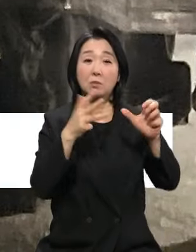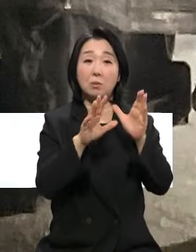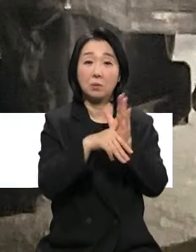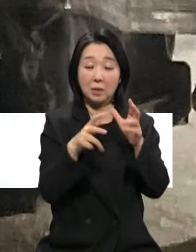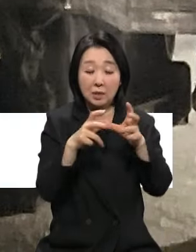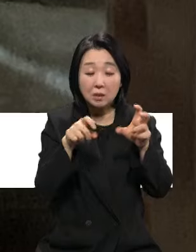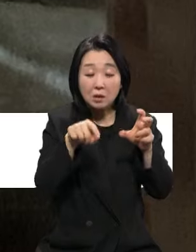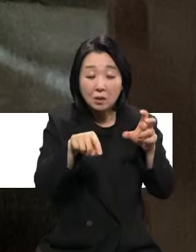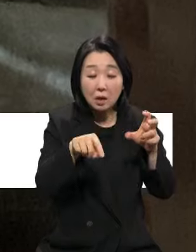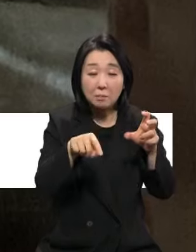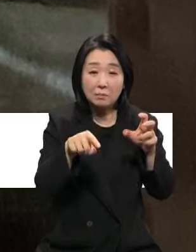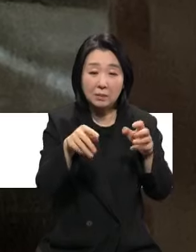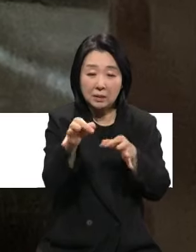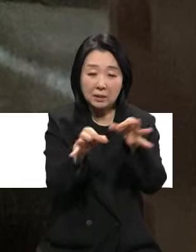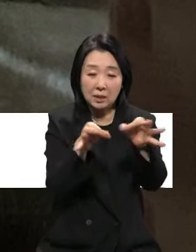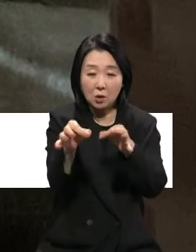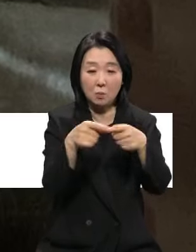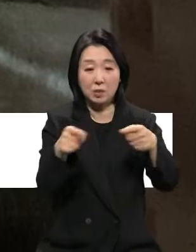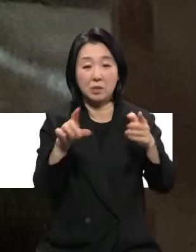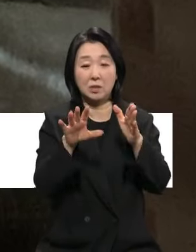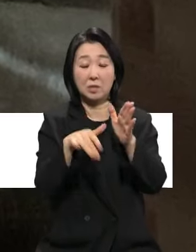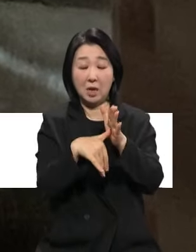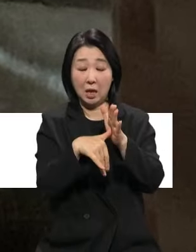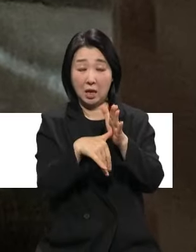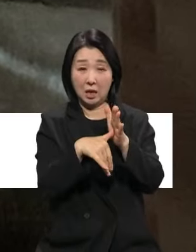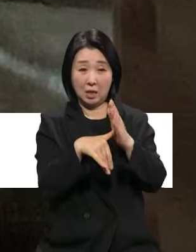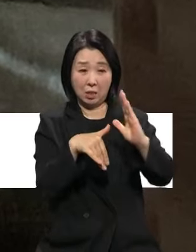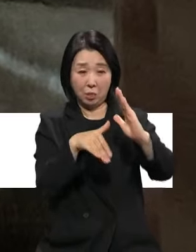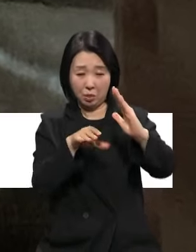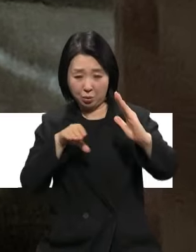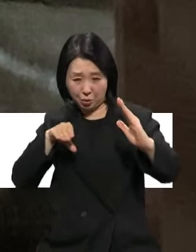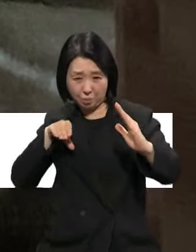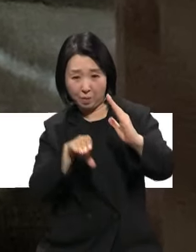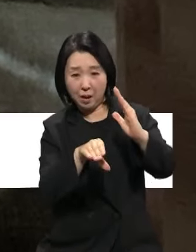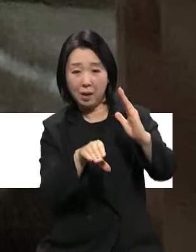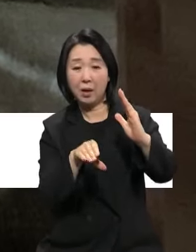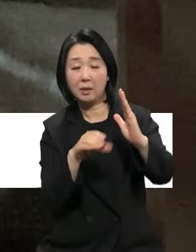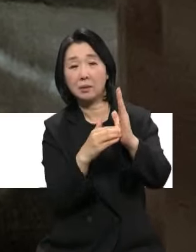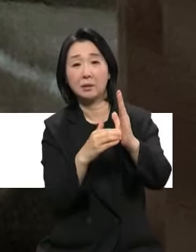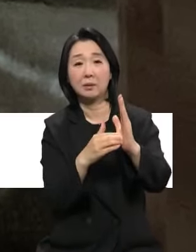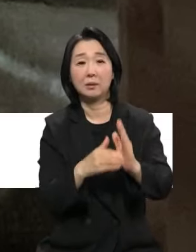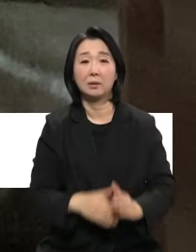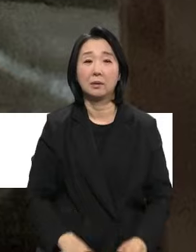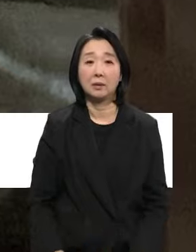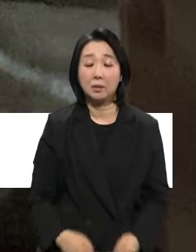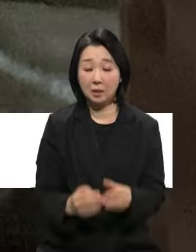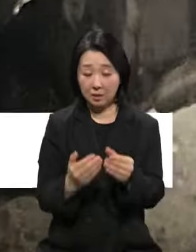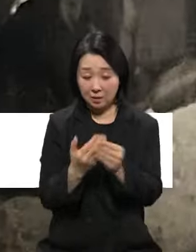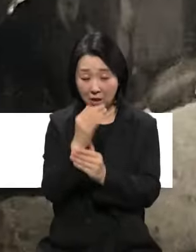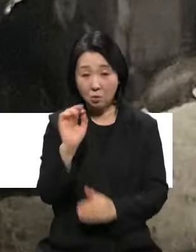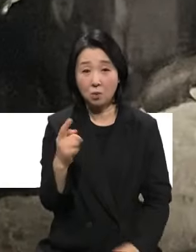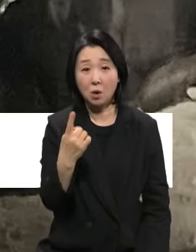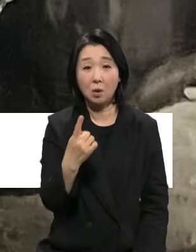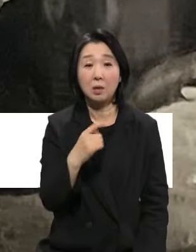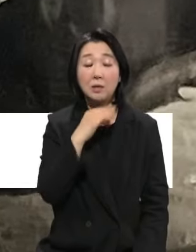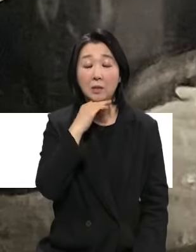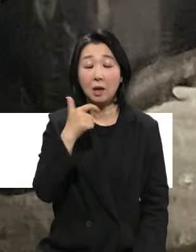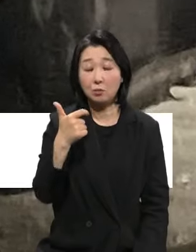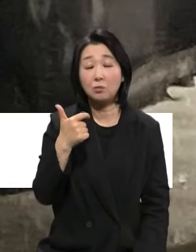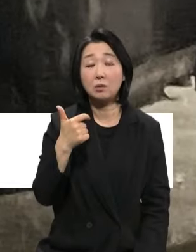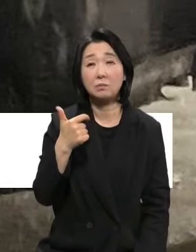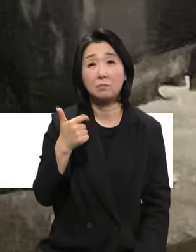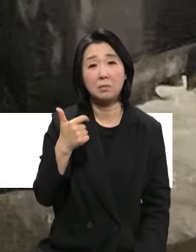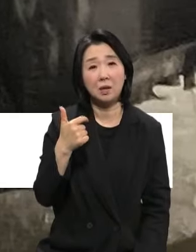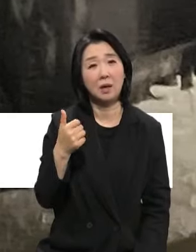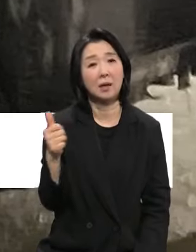성남동에 한 상가 건물 1층에 승용차가 돌진하는 사고가 발생했습니다 이 사고로 60대 동승자가 경상을